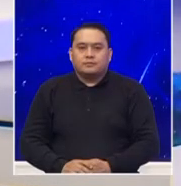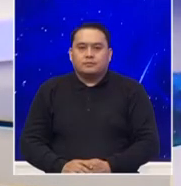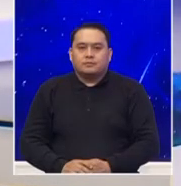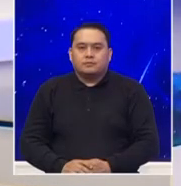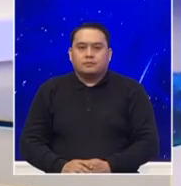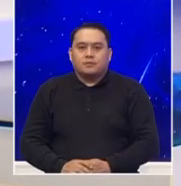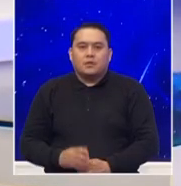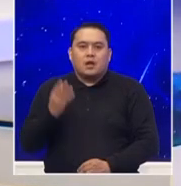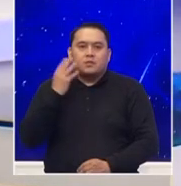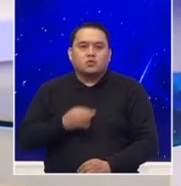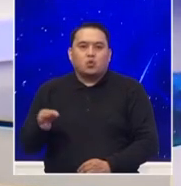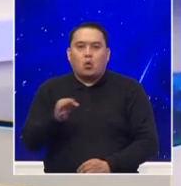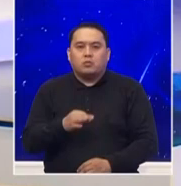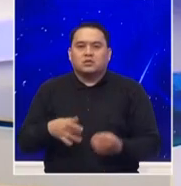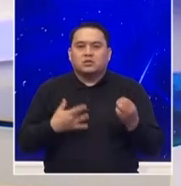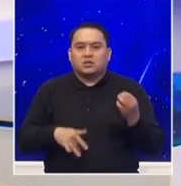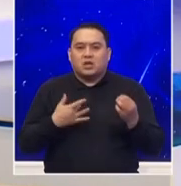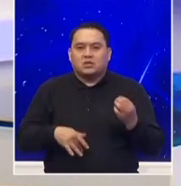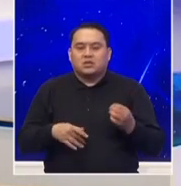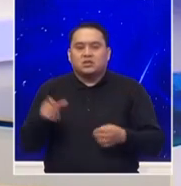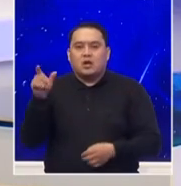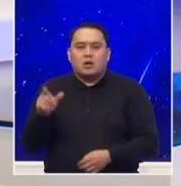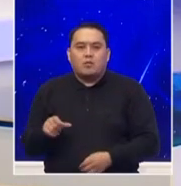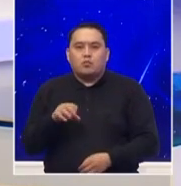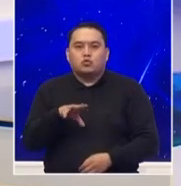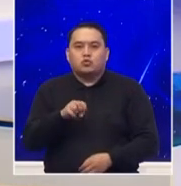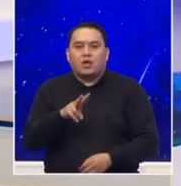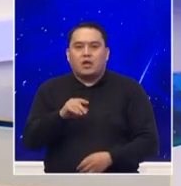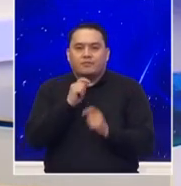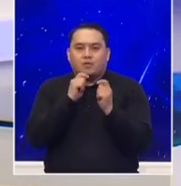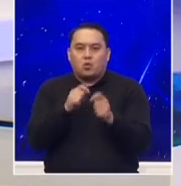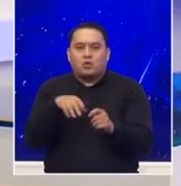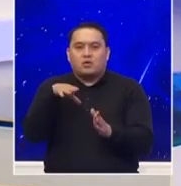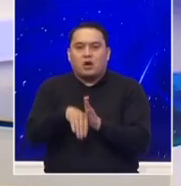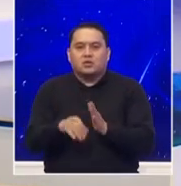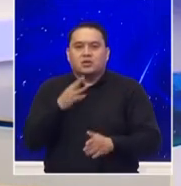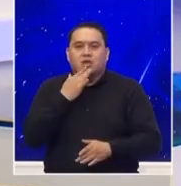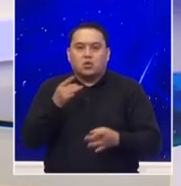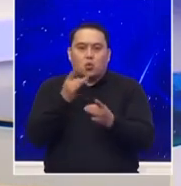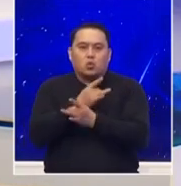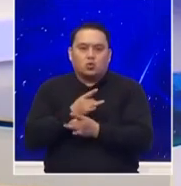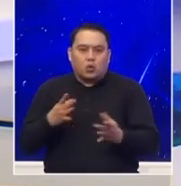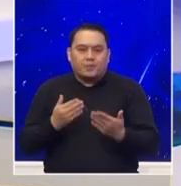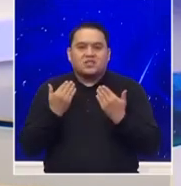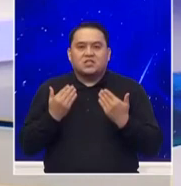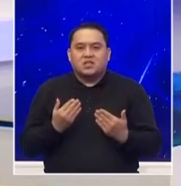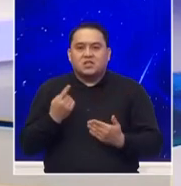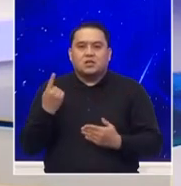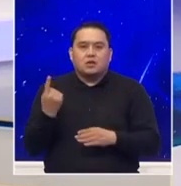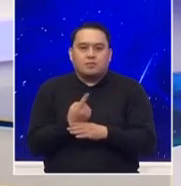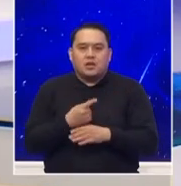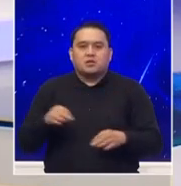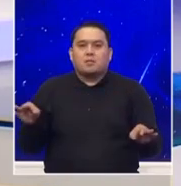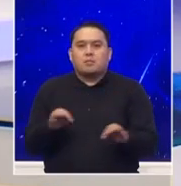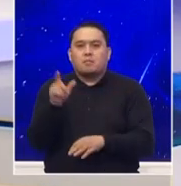Популярный ЖТСУ-ский исполнитель казахских народных песен Бейбит Мусаев награжден за вклад в развитие национальной культуры. На сегодня он